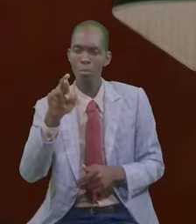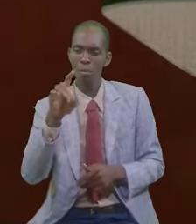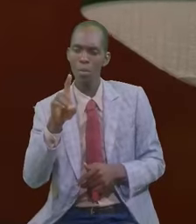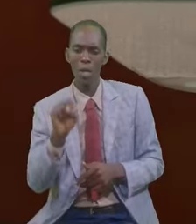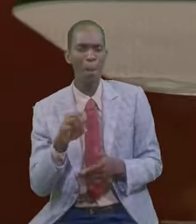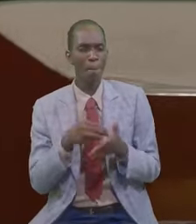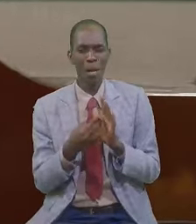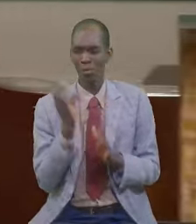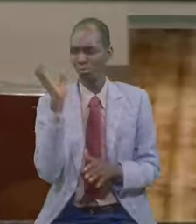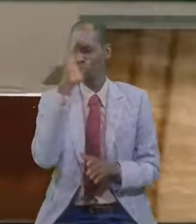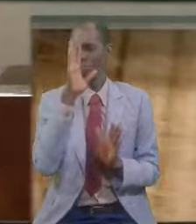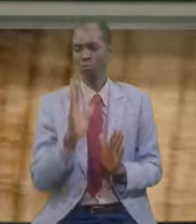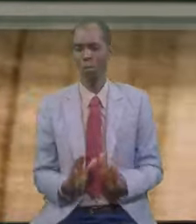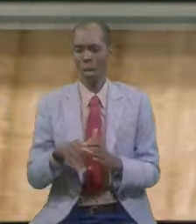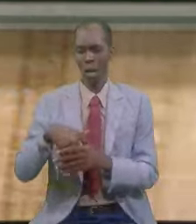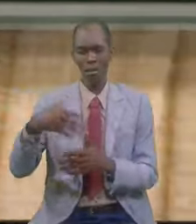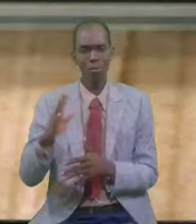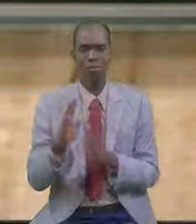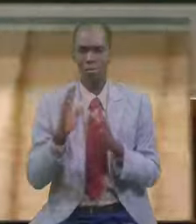non des fils. Nous allons à